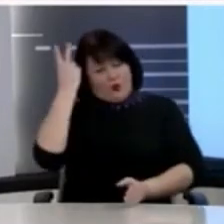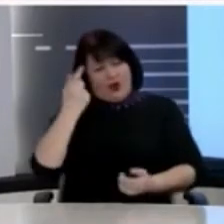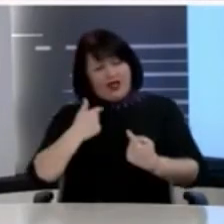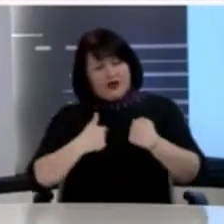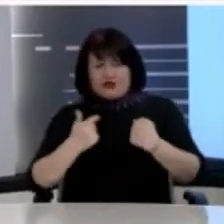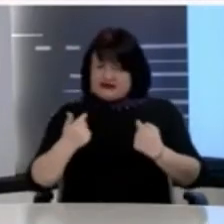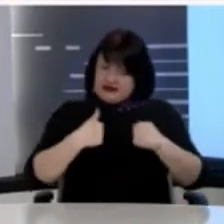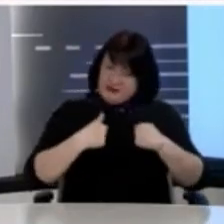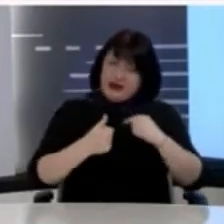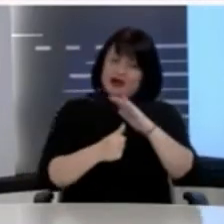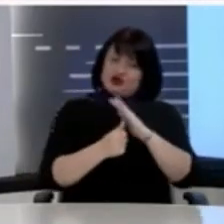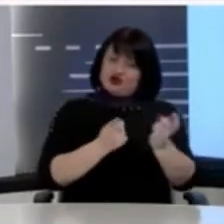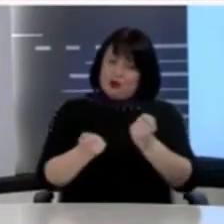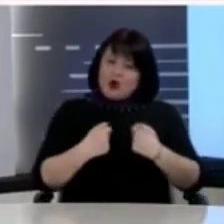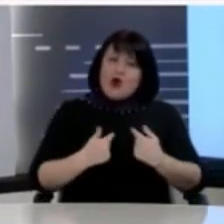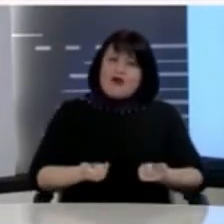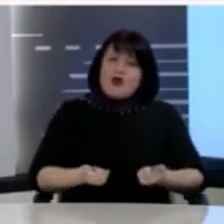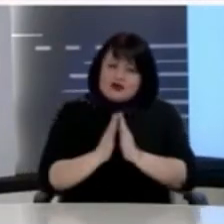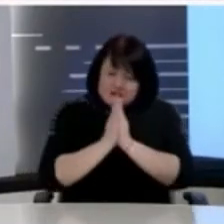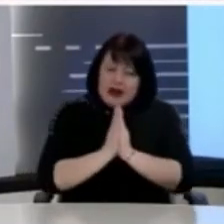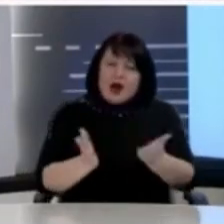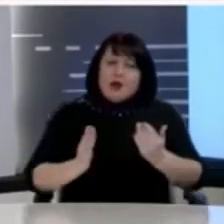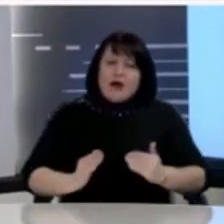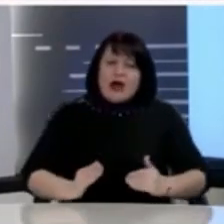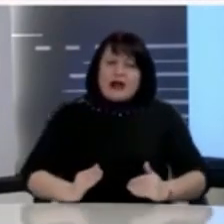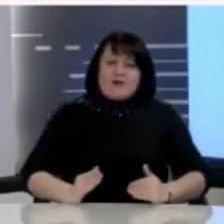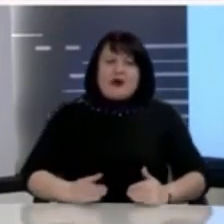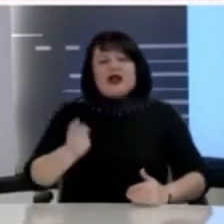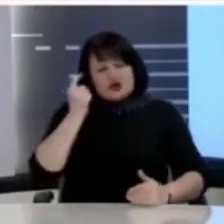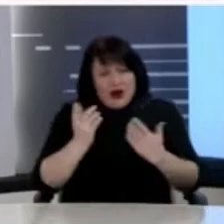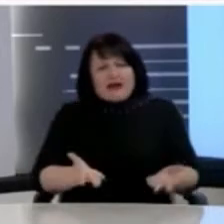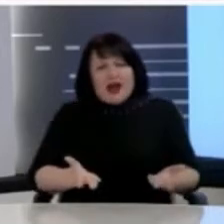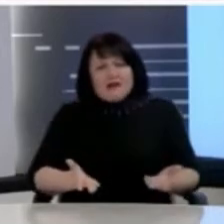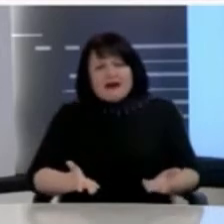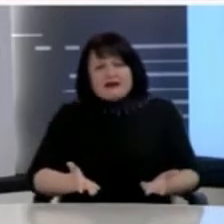έδρας. Σας παρακαλώ πάρα πολύ. Καταλάβατε?